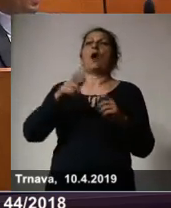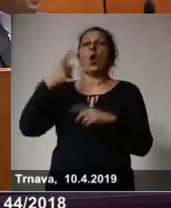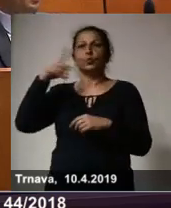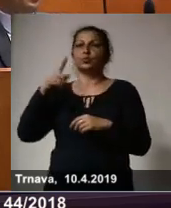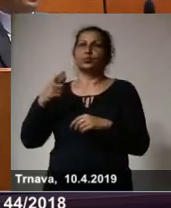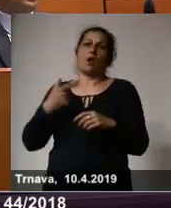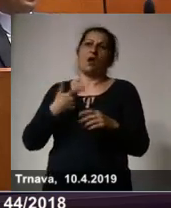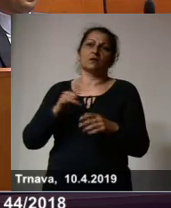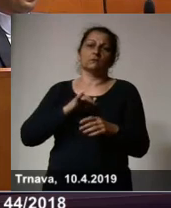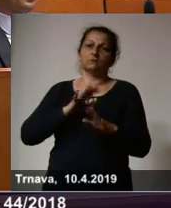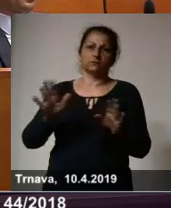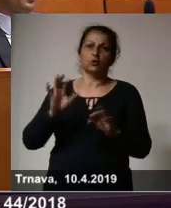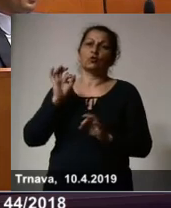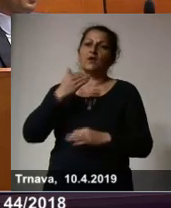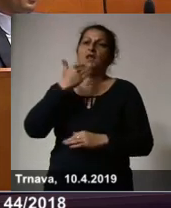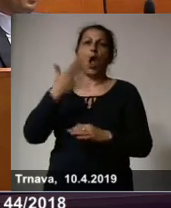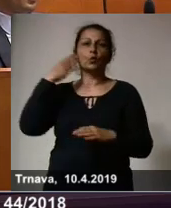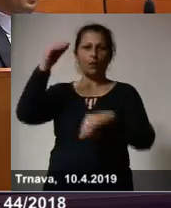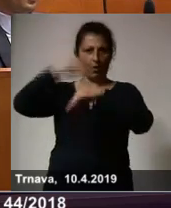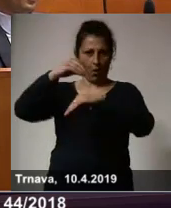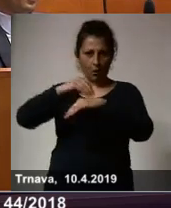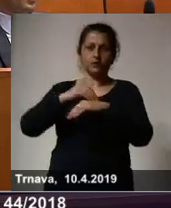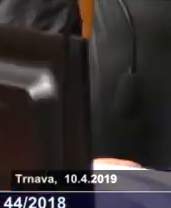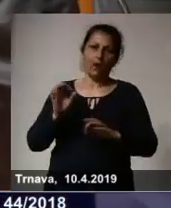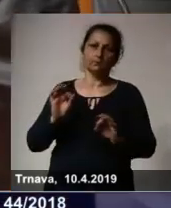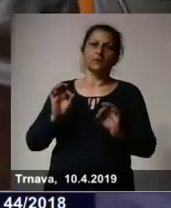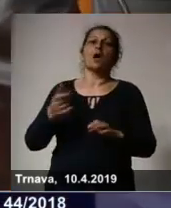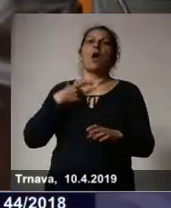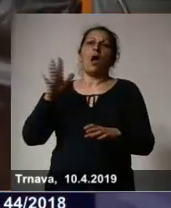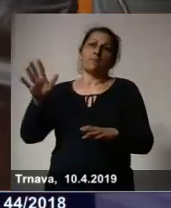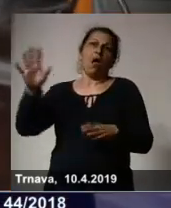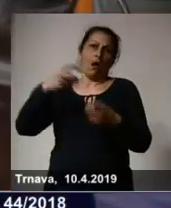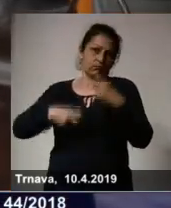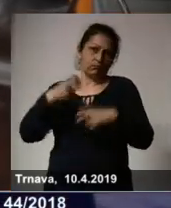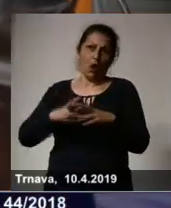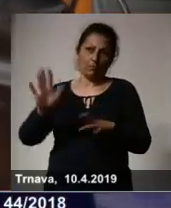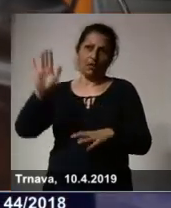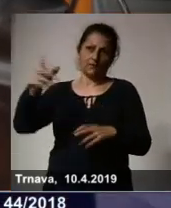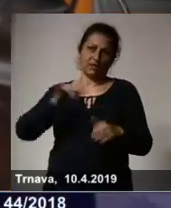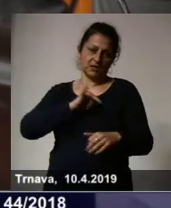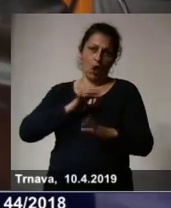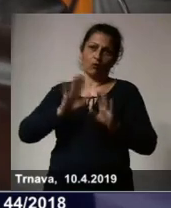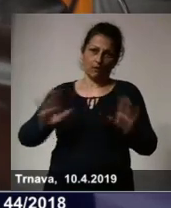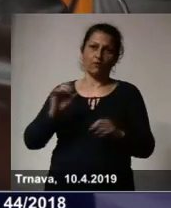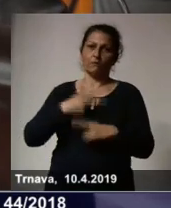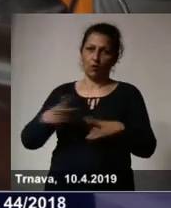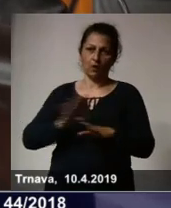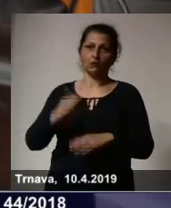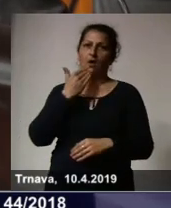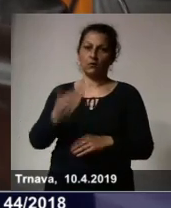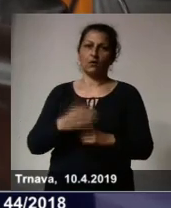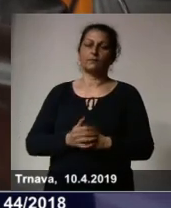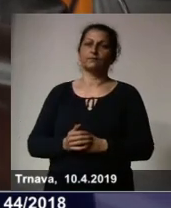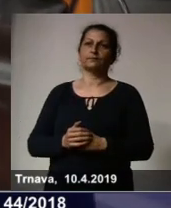oznám berieme na vedomie ako oznám o možnom konflikte záujmov. Ďakujem pekne.